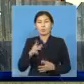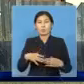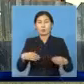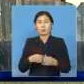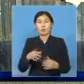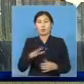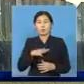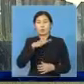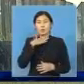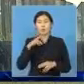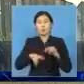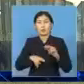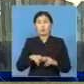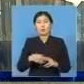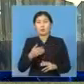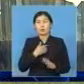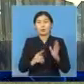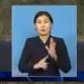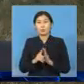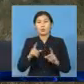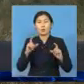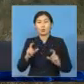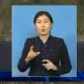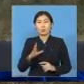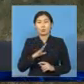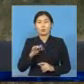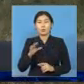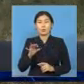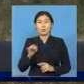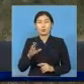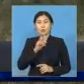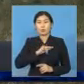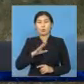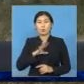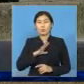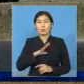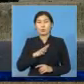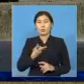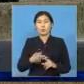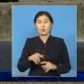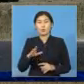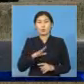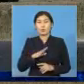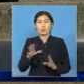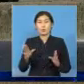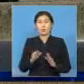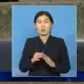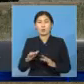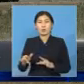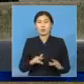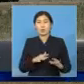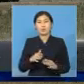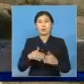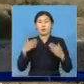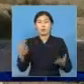отбасы мал сою цехының құрылысын бастағалы отыр. Серік Оразымбетов істің берекелі болуы үшін игілікті әрекеттің